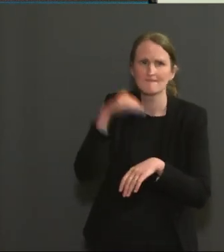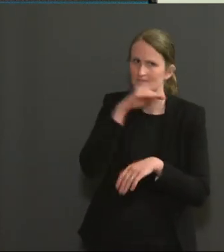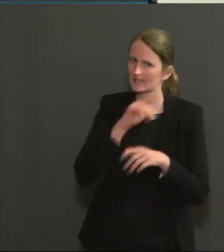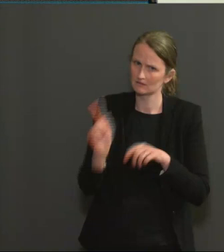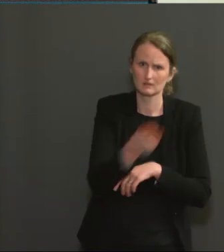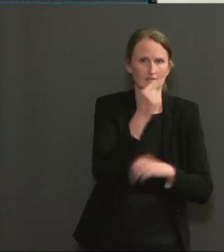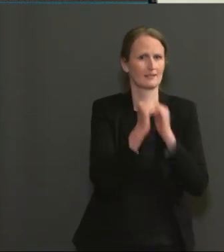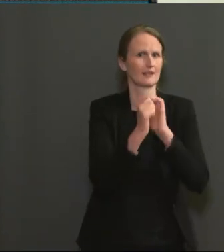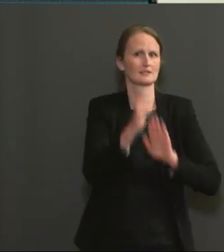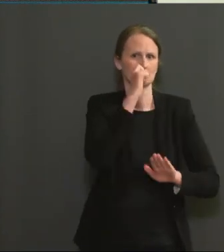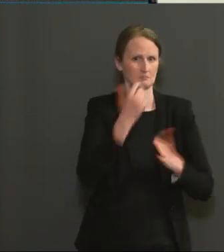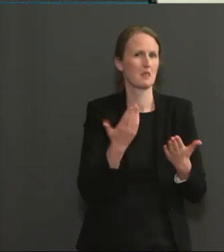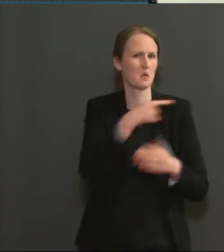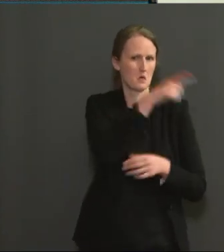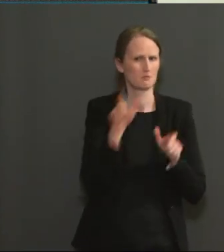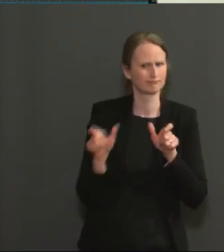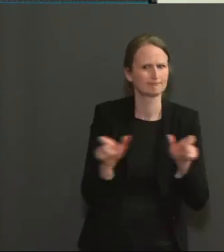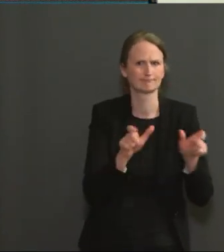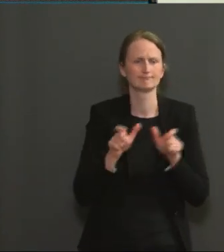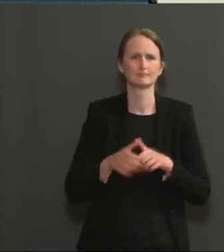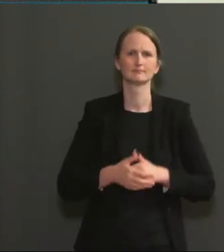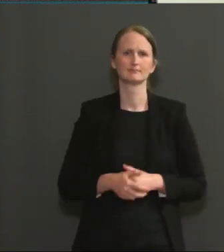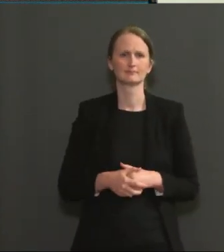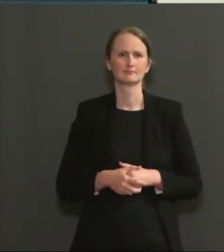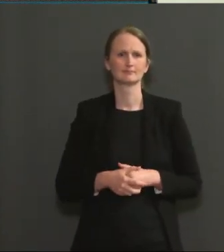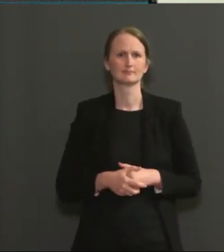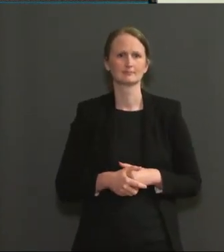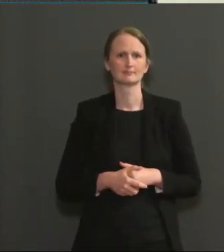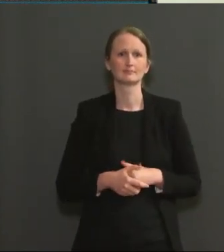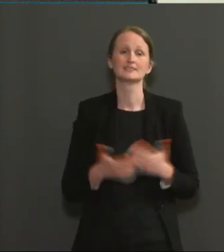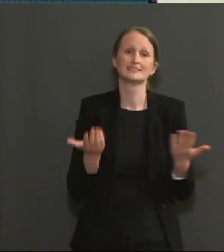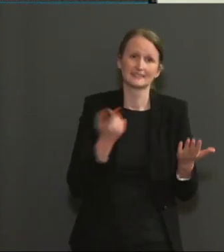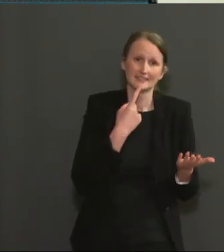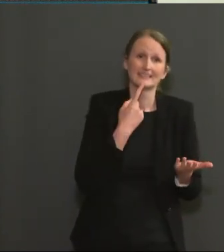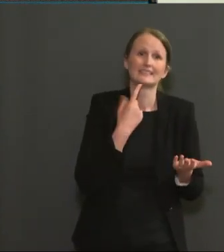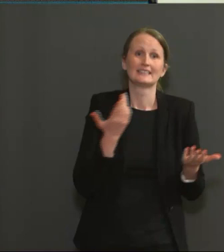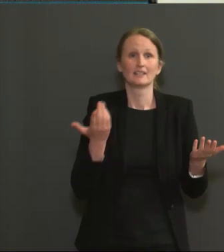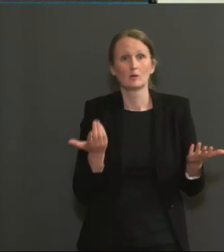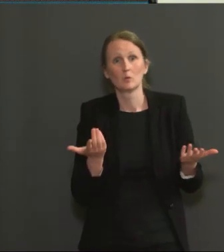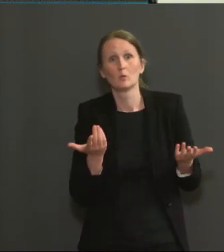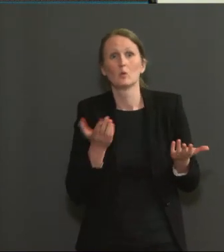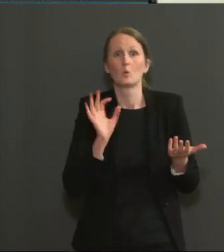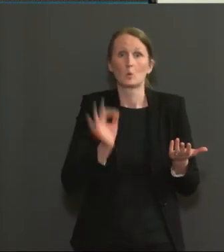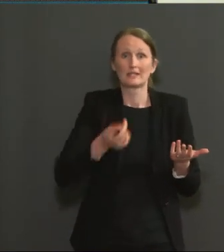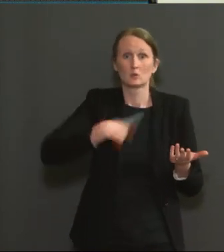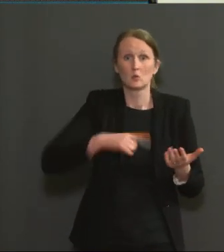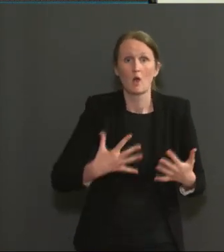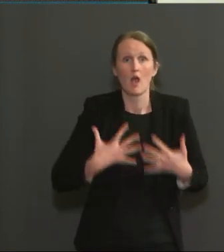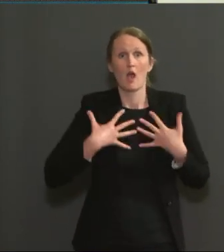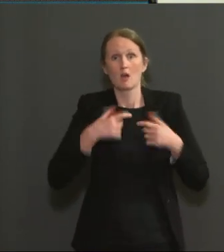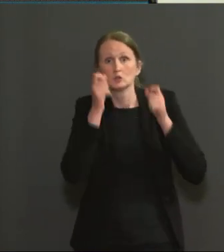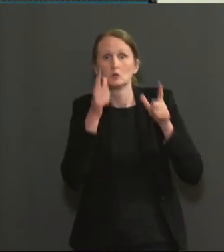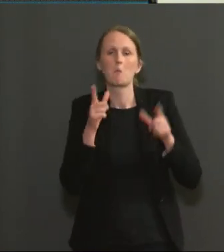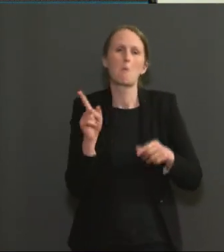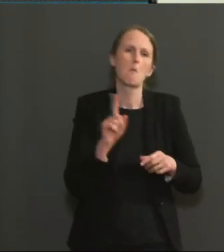adultes nous sommes donc pas totalement surpris du fait que dans ce milieu des enfants le nombre de contamination